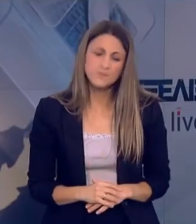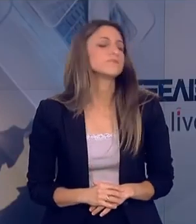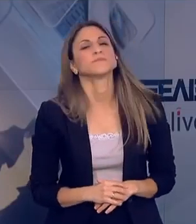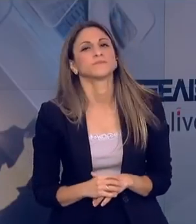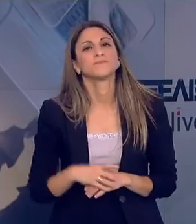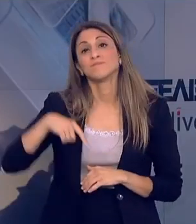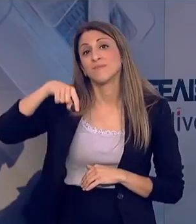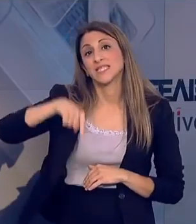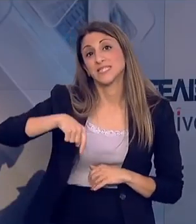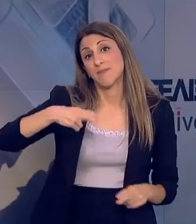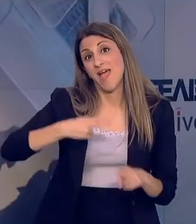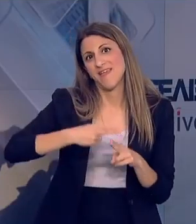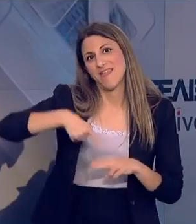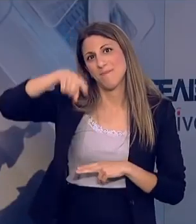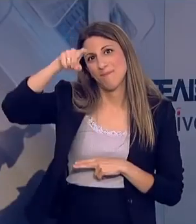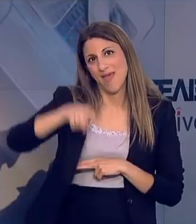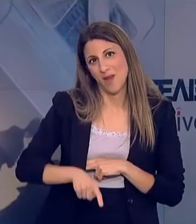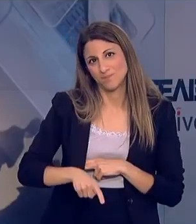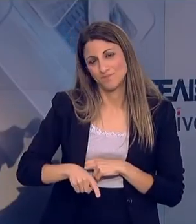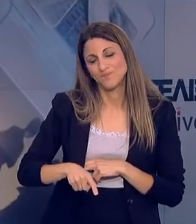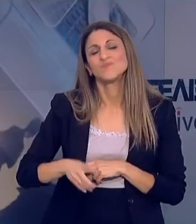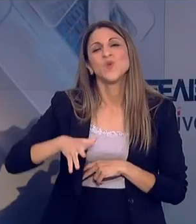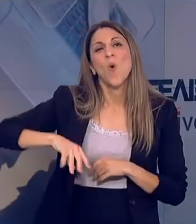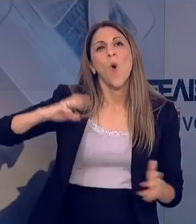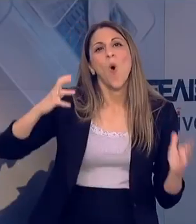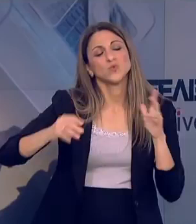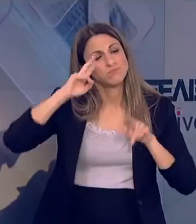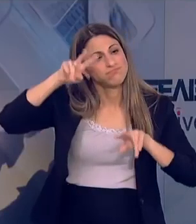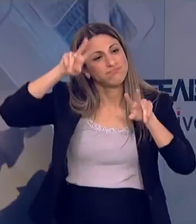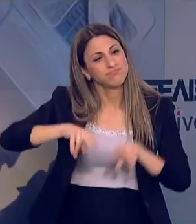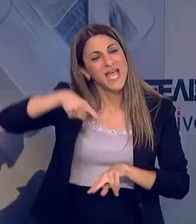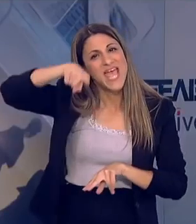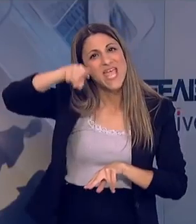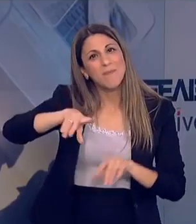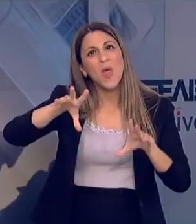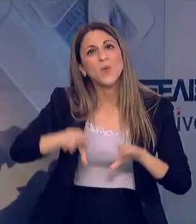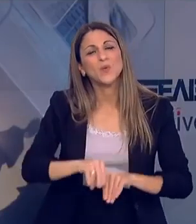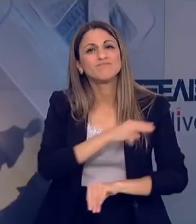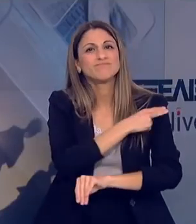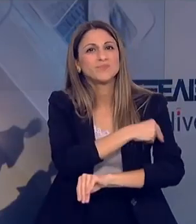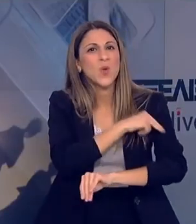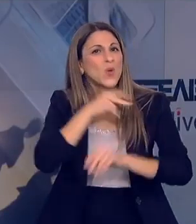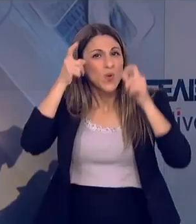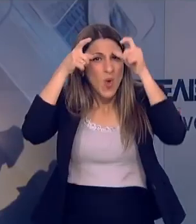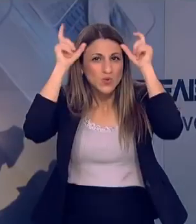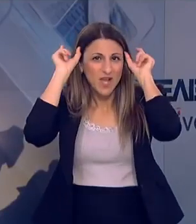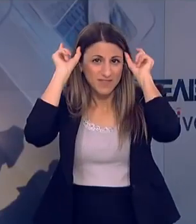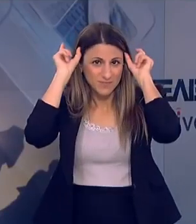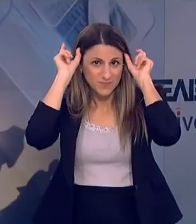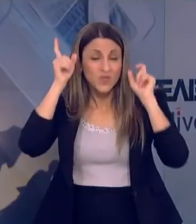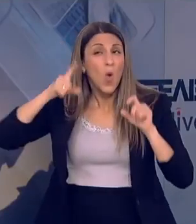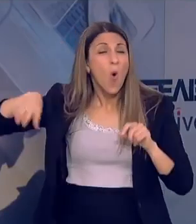Σήμερα είναι μια σημαντική μέρα, η Διεθνής ημέρα νοσηλευτών και νοσηλευτριών, όπου θυμόμαστε μαζί με την πρωτεργάτη